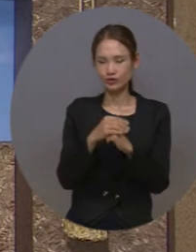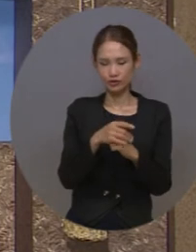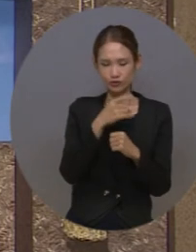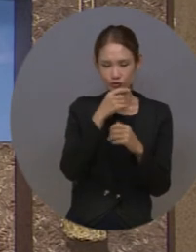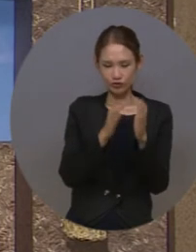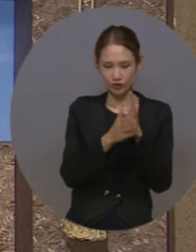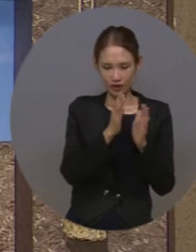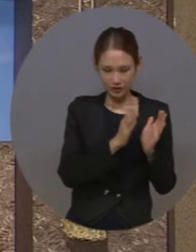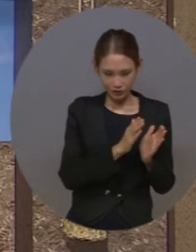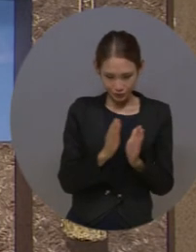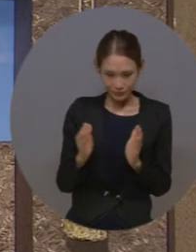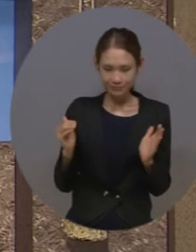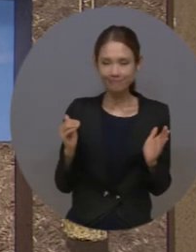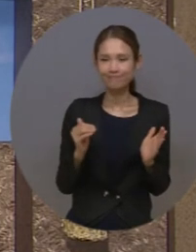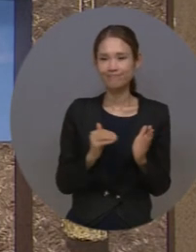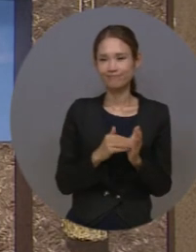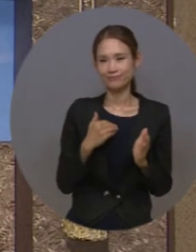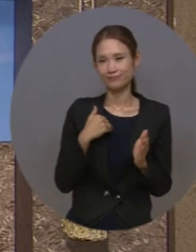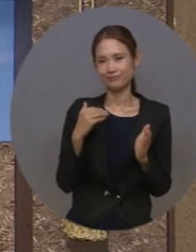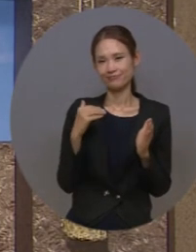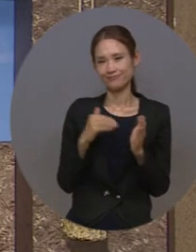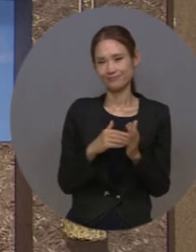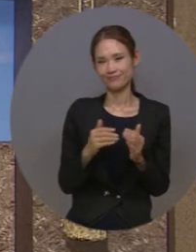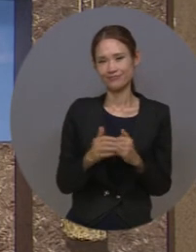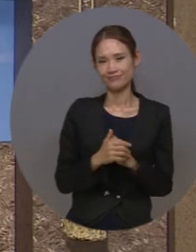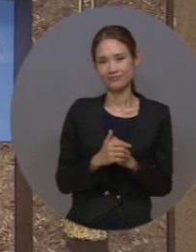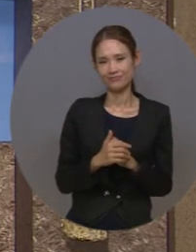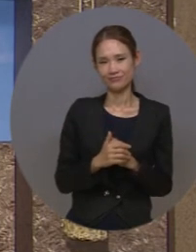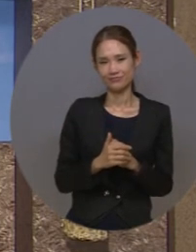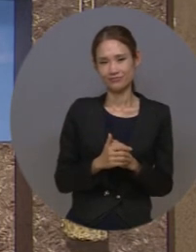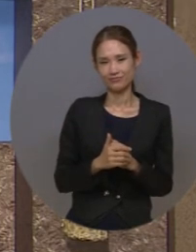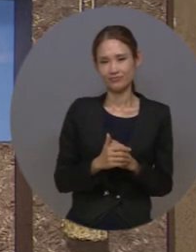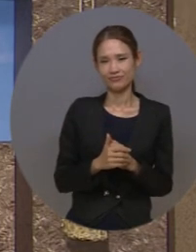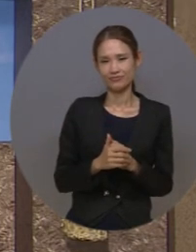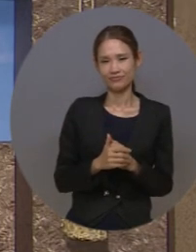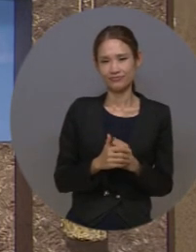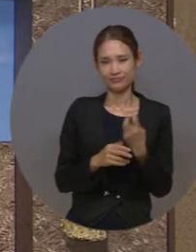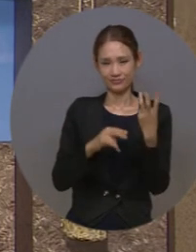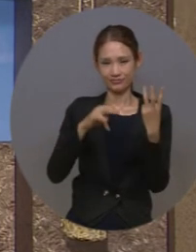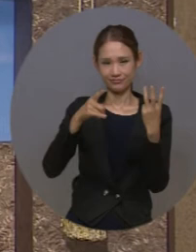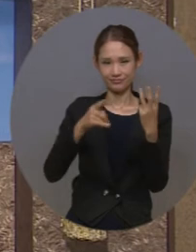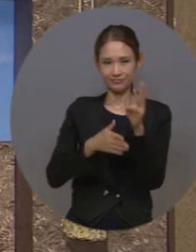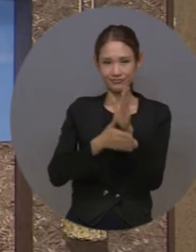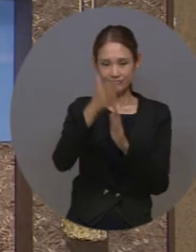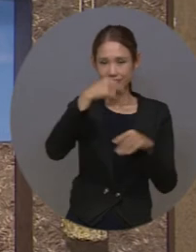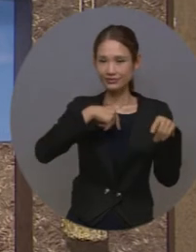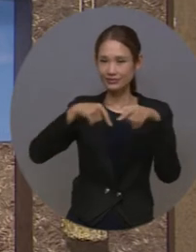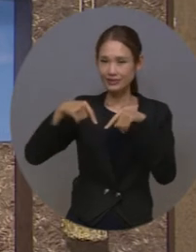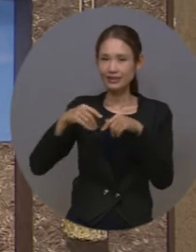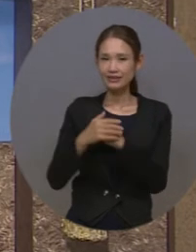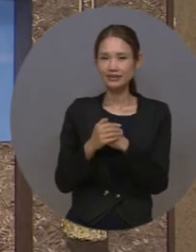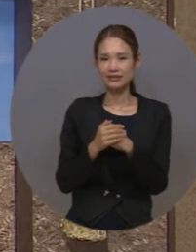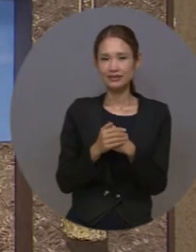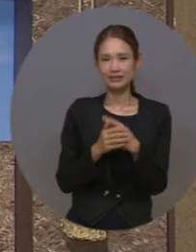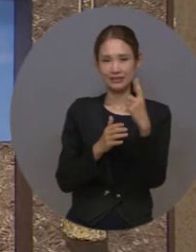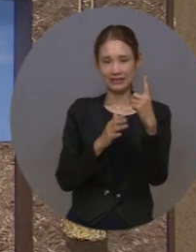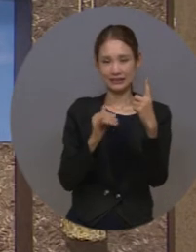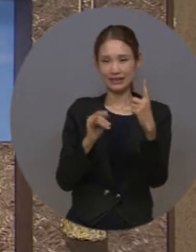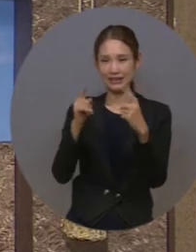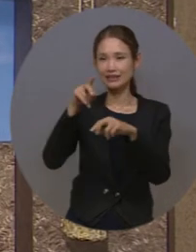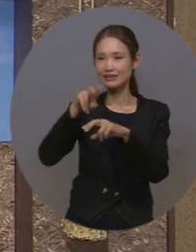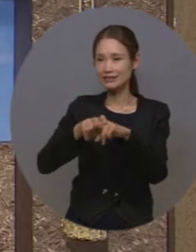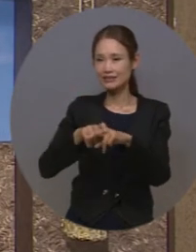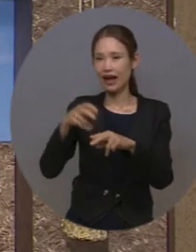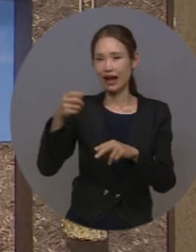있고 잘 준비를 했습니다. 네. 딴 데에서 안 하는 3대 시책이 있습니다. 어떤 건가요? 1인 1의자 각기. 그러니까